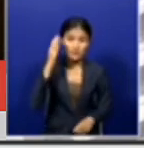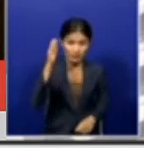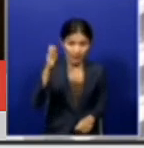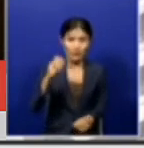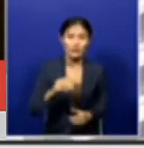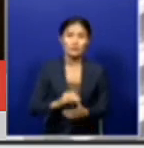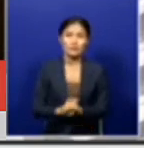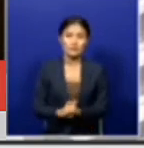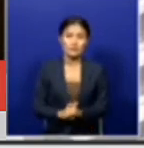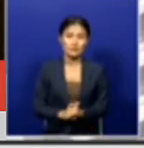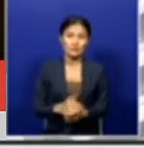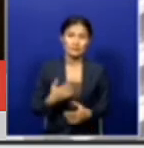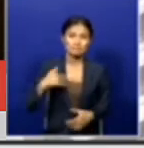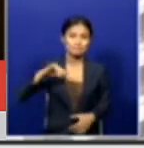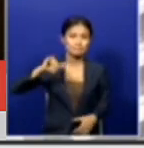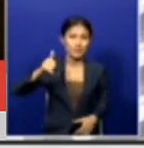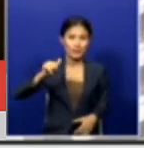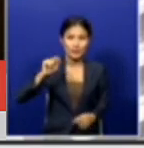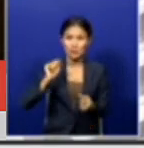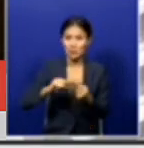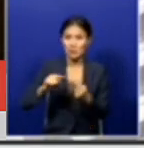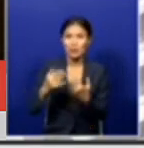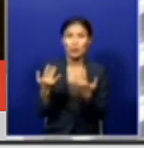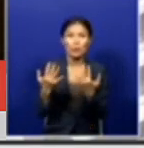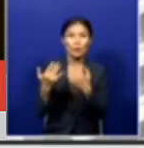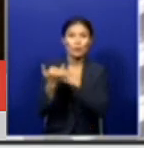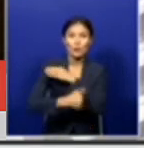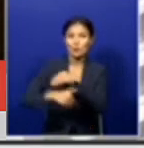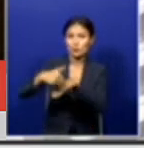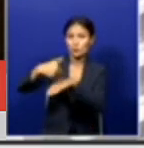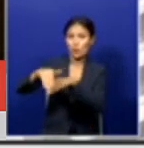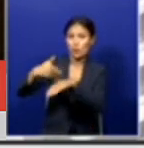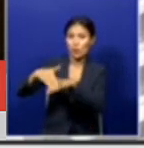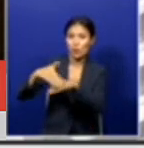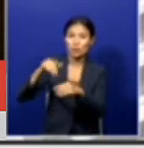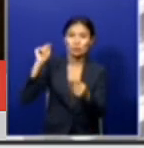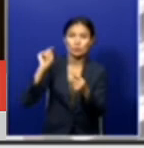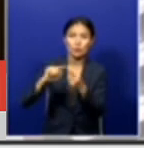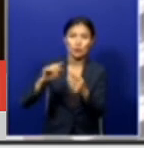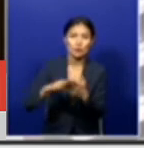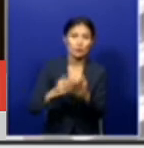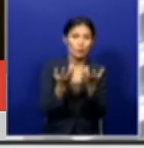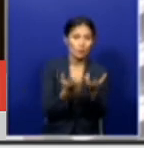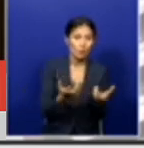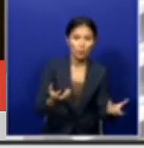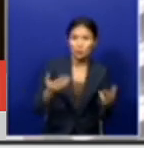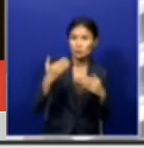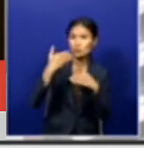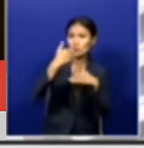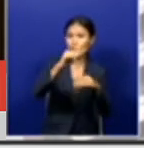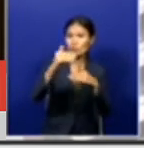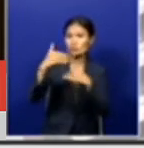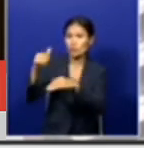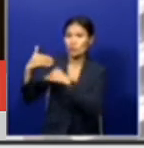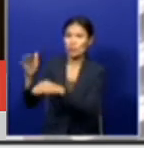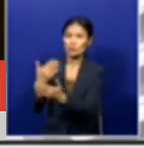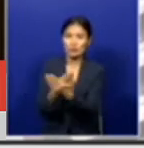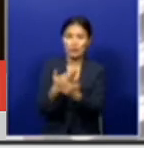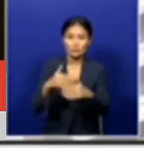งจากต่างประเทศในด้านการส่งออกเหมือนเช่นเคยคงไม่ได้ม